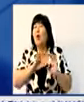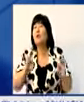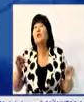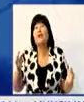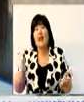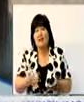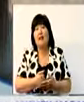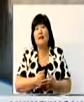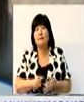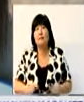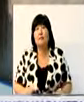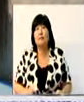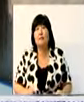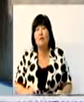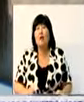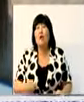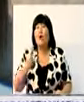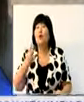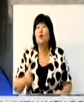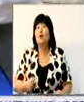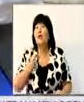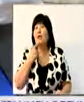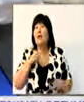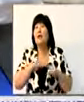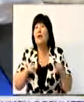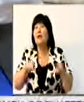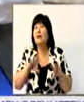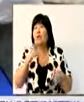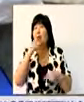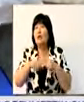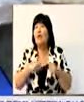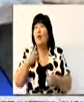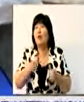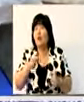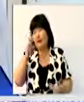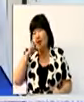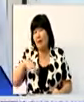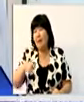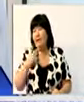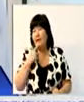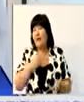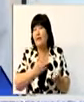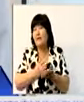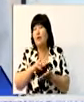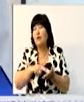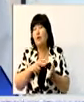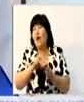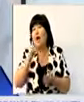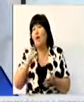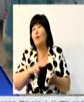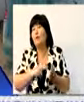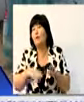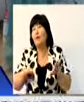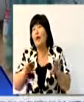анықталды. Үш тұғырлы тілді насихаттауға арналған дәстүрлі байқау аймақта мемлекеттік тіл саясатын жүзеге асыру әлеуметтік жобасы